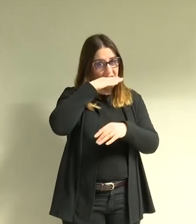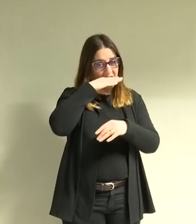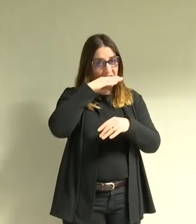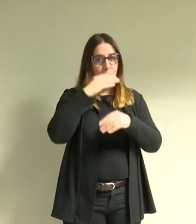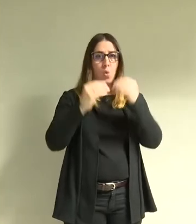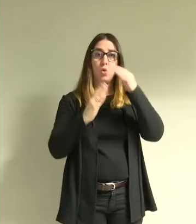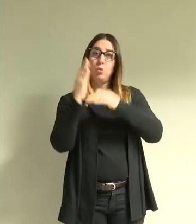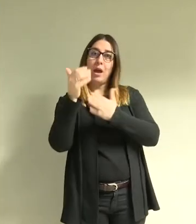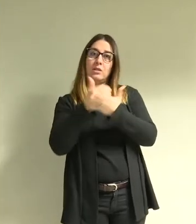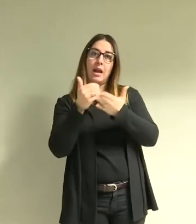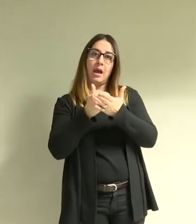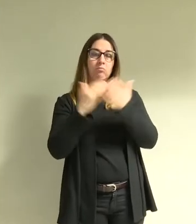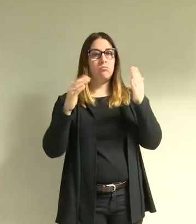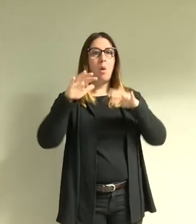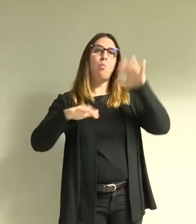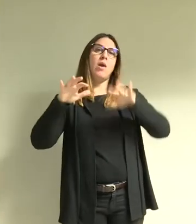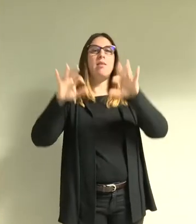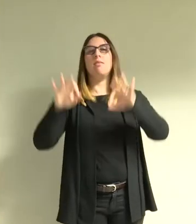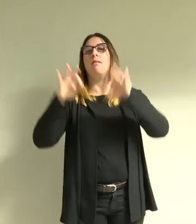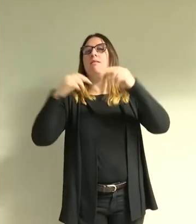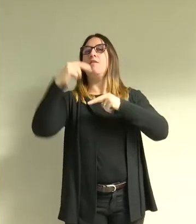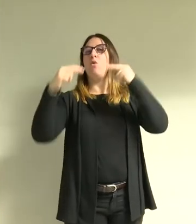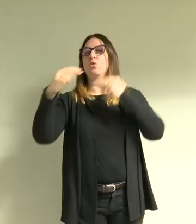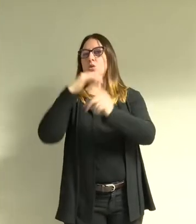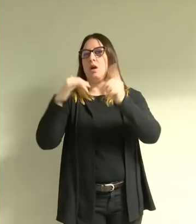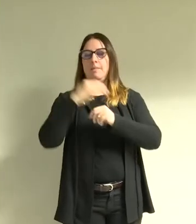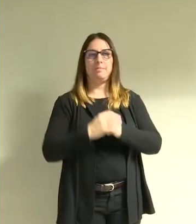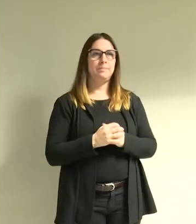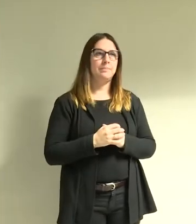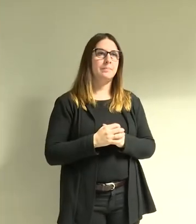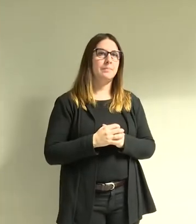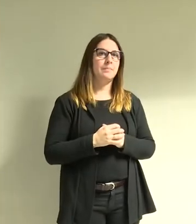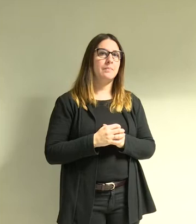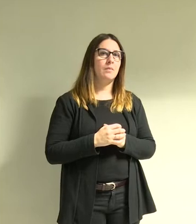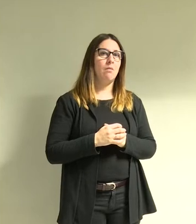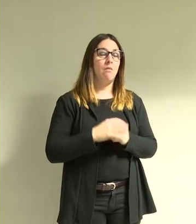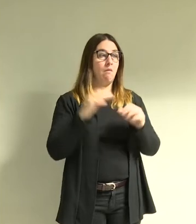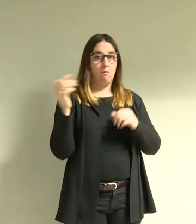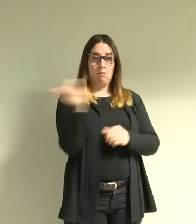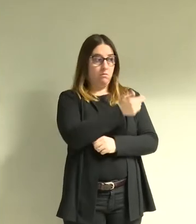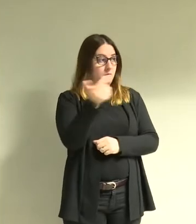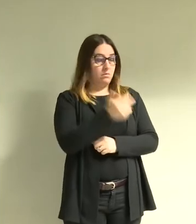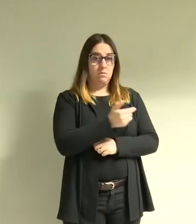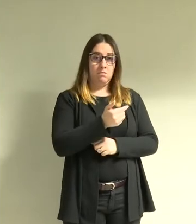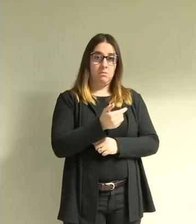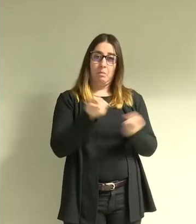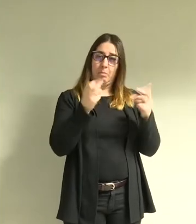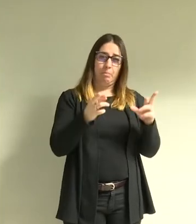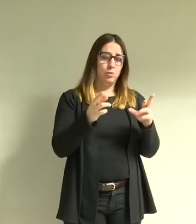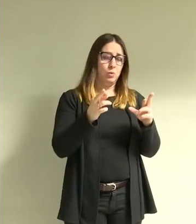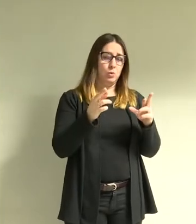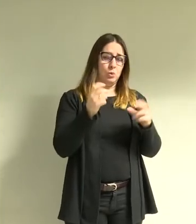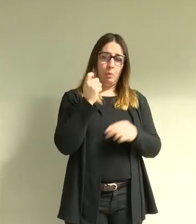c'est-à-dire classe moyenne dans tous les cas vous pouvez être quasi certain que les propriétaires de l'arlequin